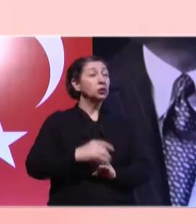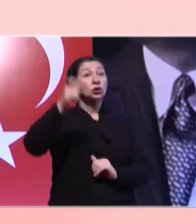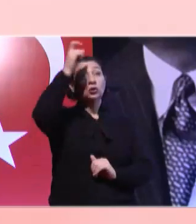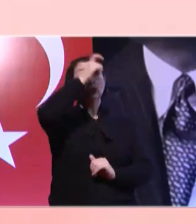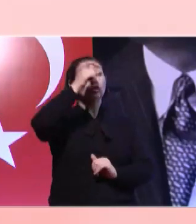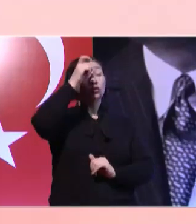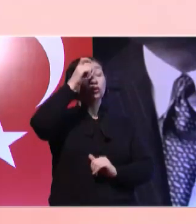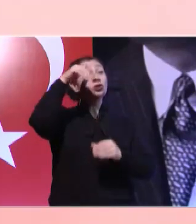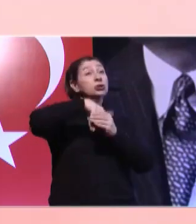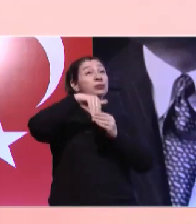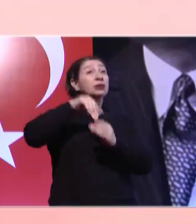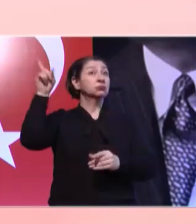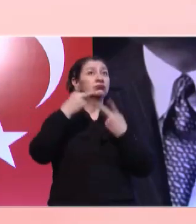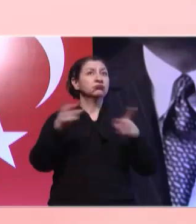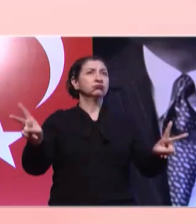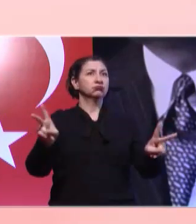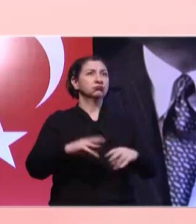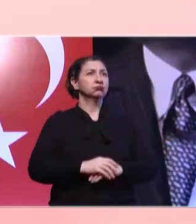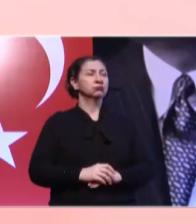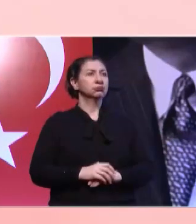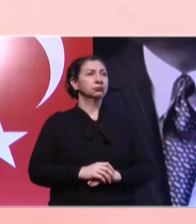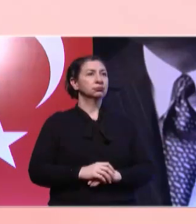Türkiye Büyük Millet Meclisi açıldı.